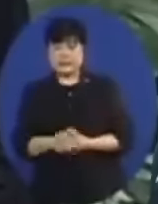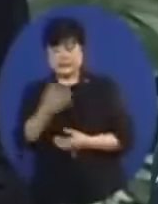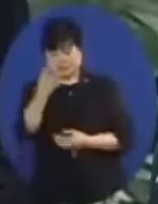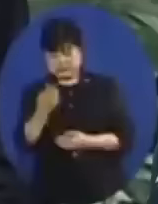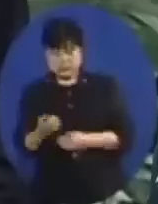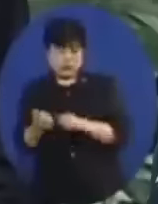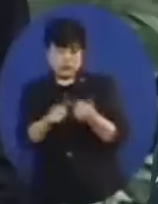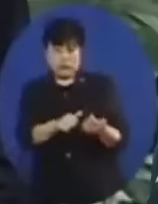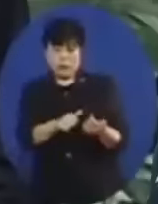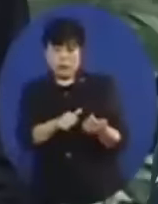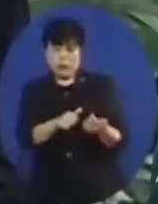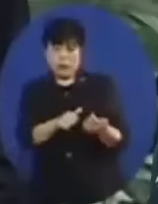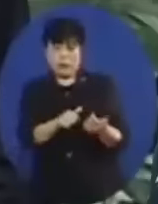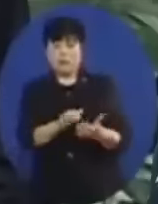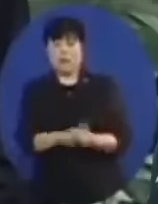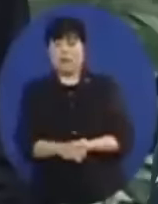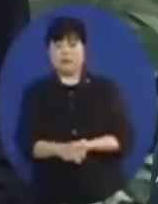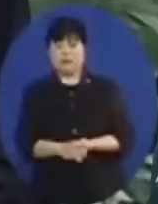시들어지고